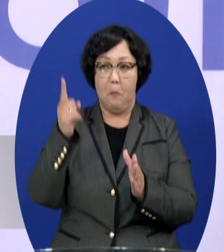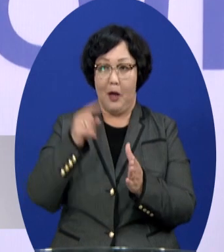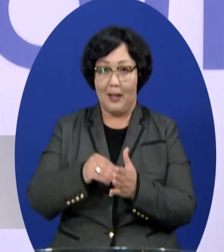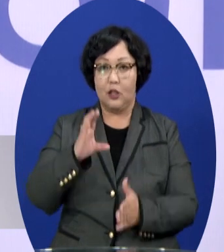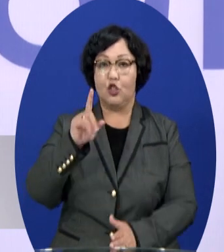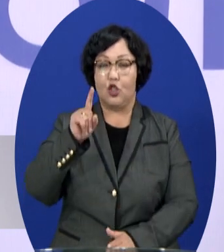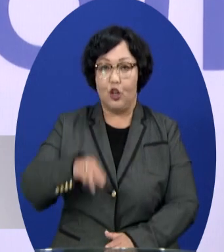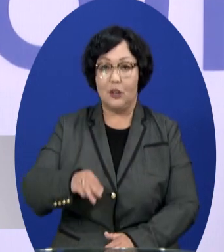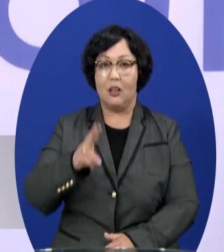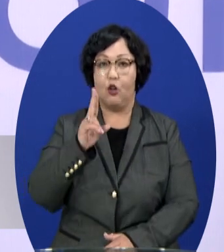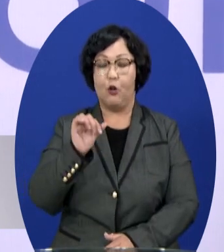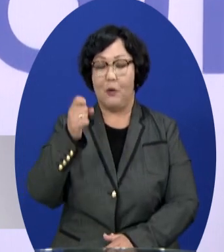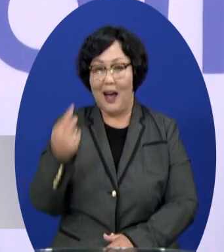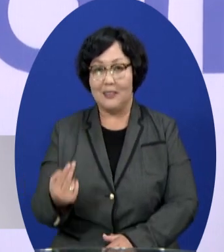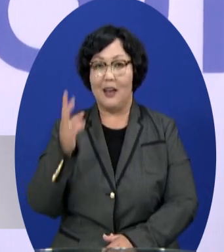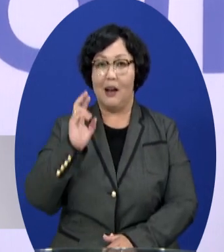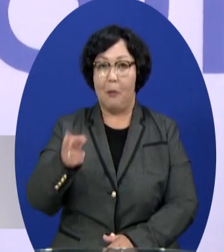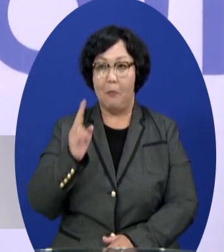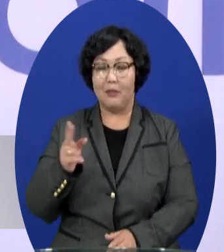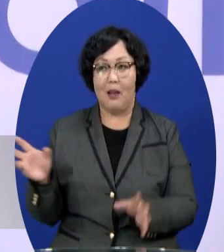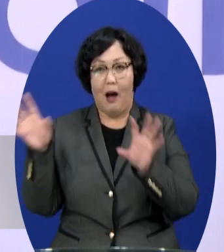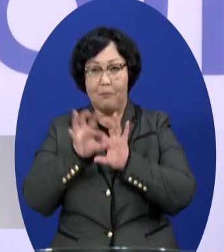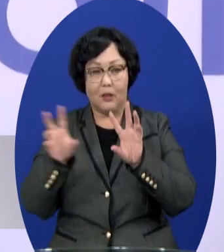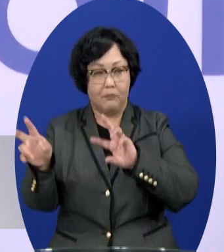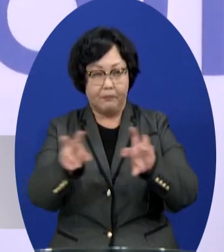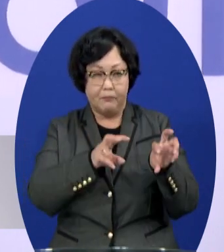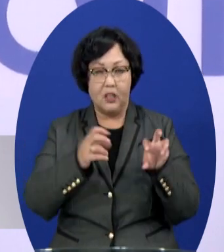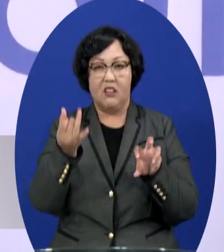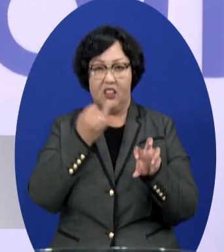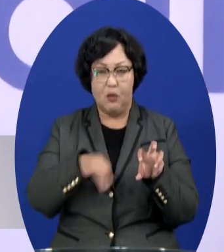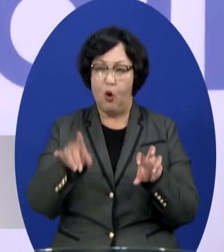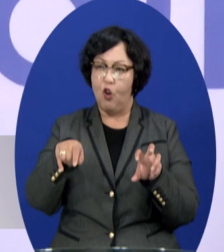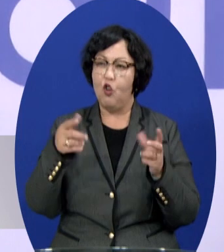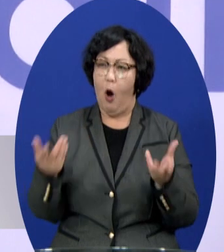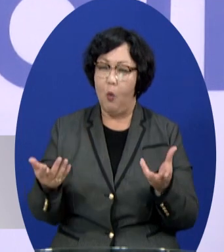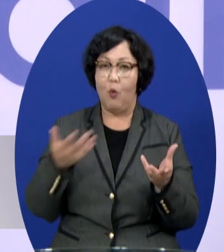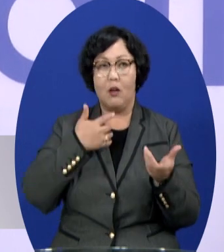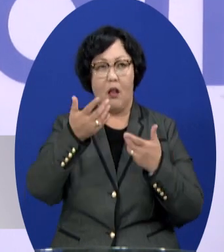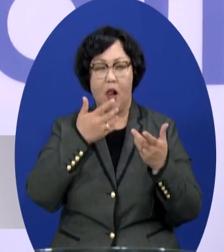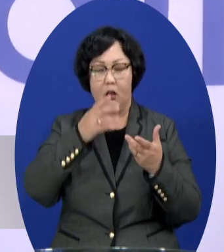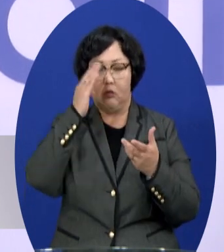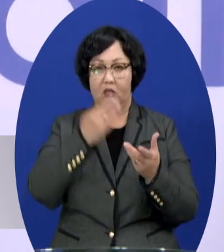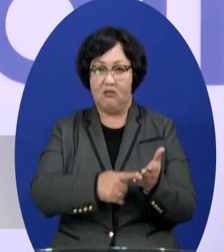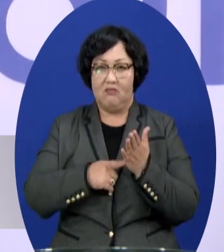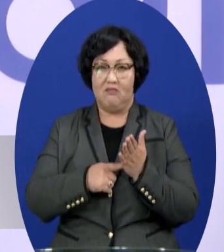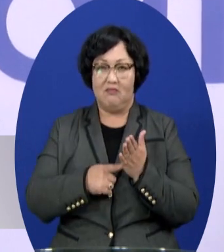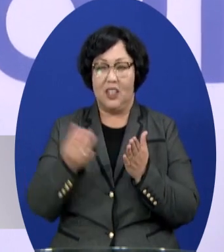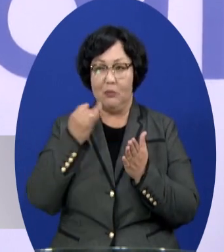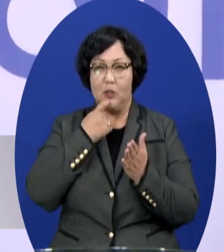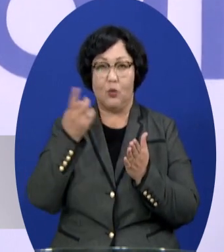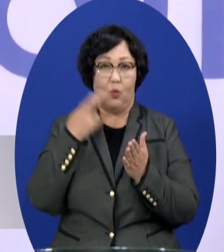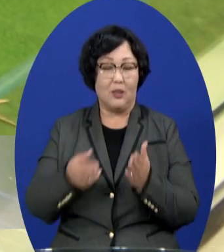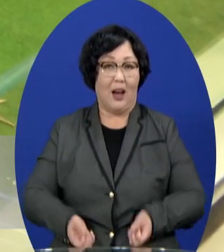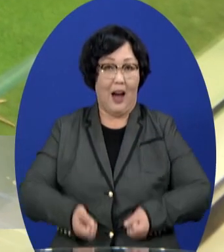корпорацтай хамтарсан судалгаагаар тогтоосон юм аа. Энэ бол айхтар хүндрэлтэй асуудал үүсэж байна гэсэн